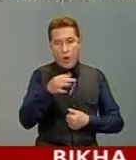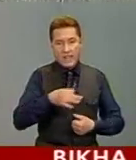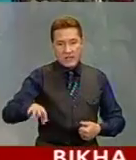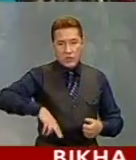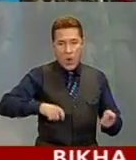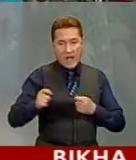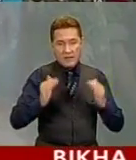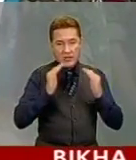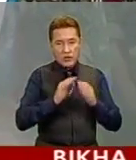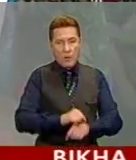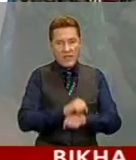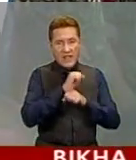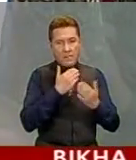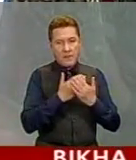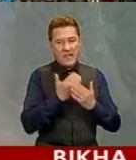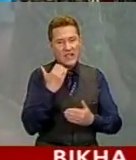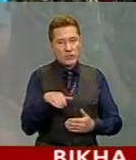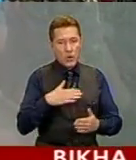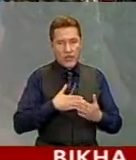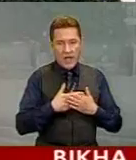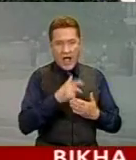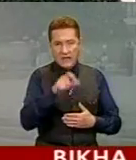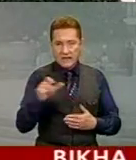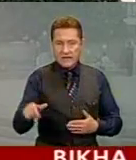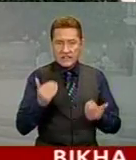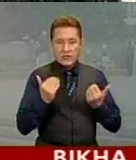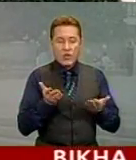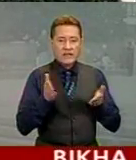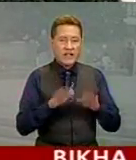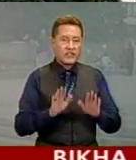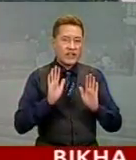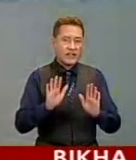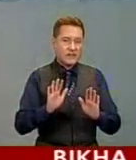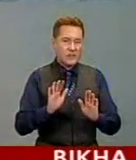вчора тут мітингувало приблизно сотні активістів. Сьогодні залишилося кілька десятків.